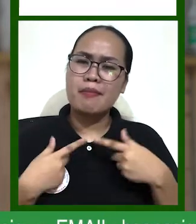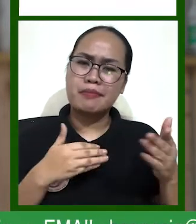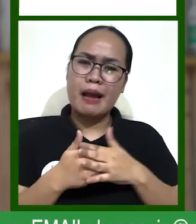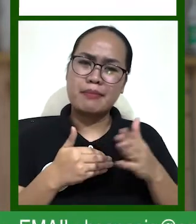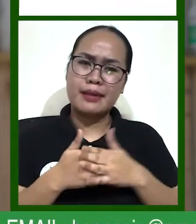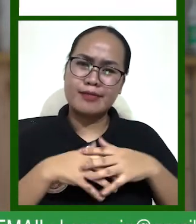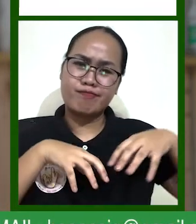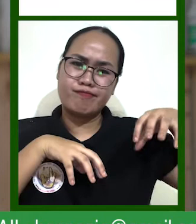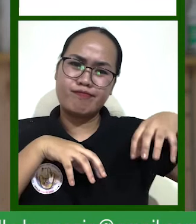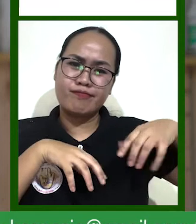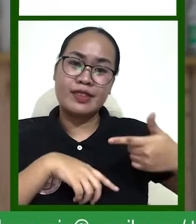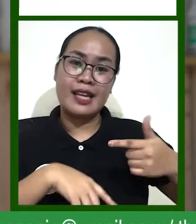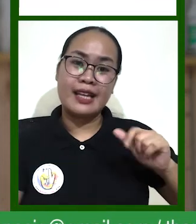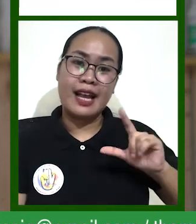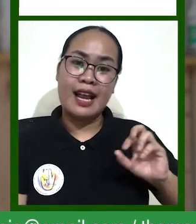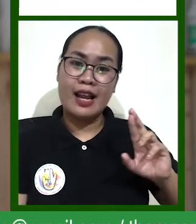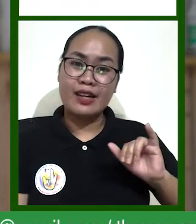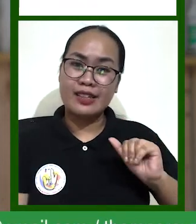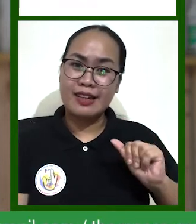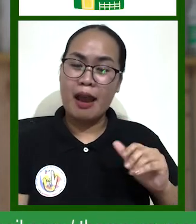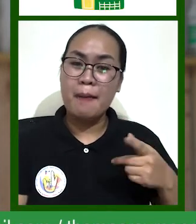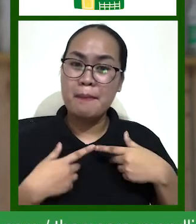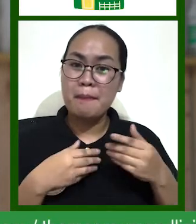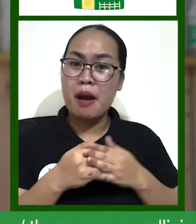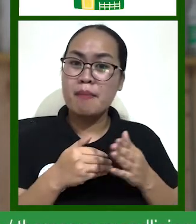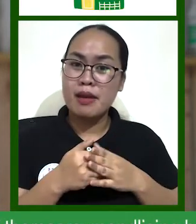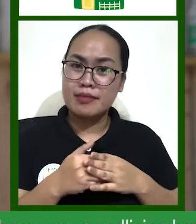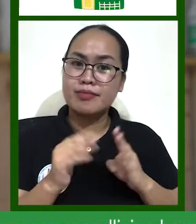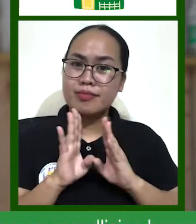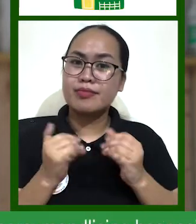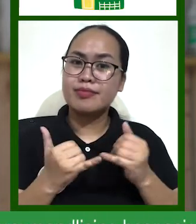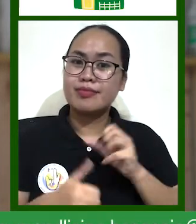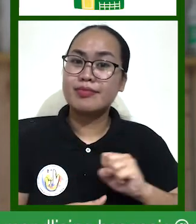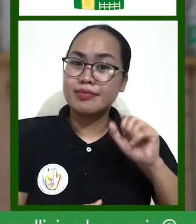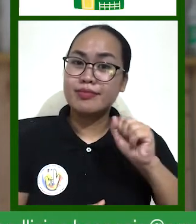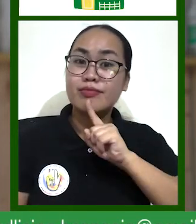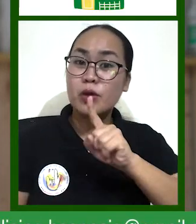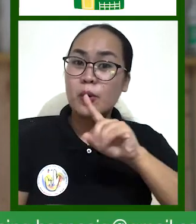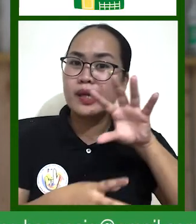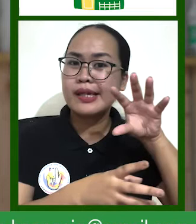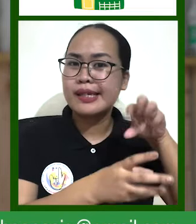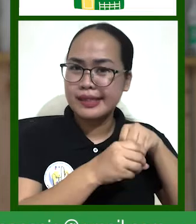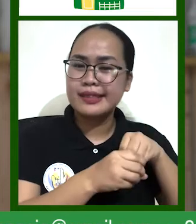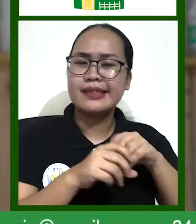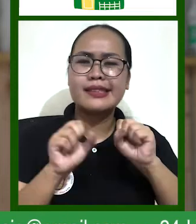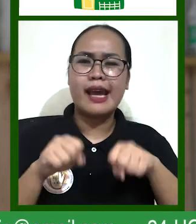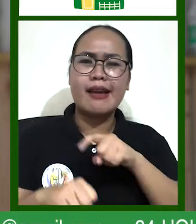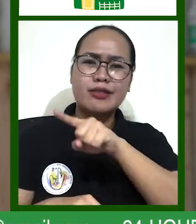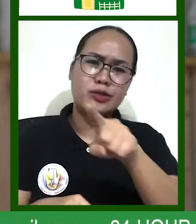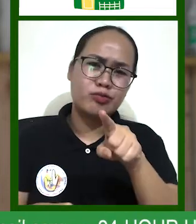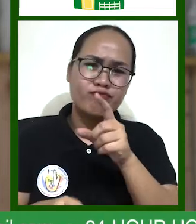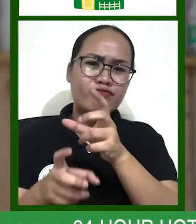nalalapit. Actually, Galleria, part of it is Barangay San Antonio pala. So habang naandito na sila sa Barangay San Antonio, no, grab na natin